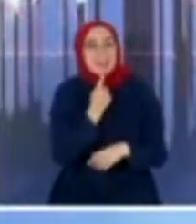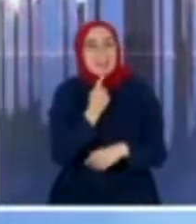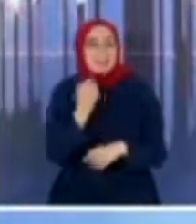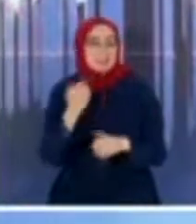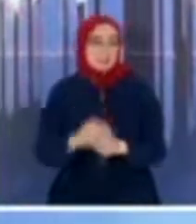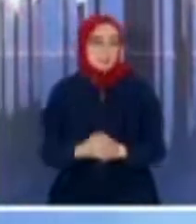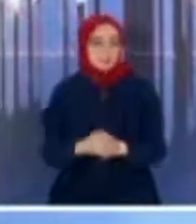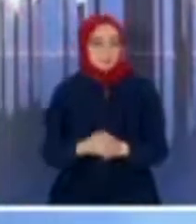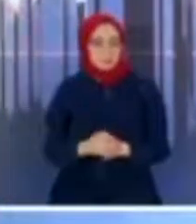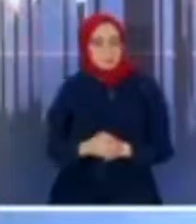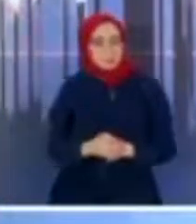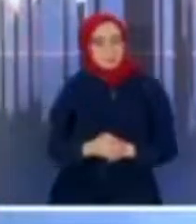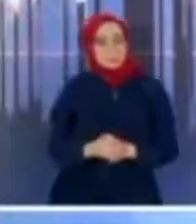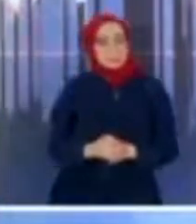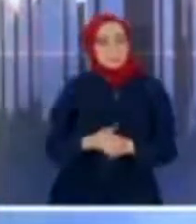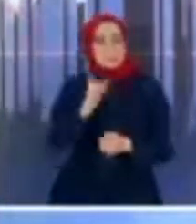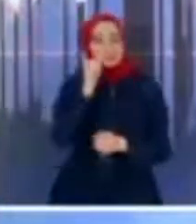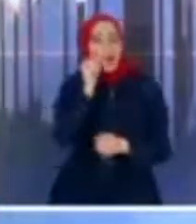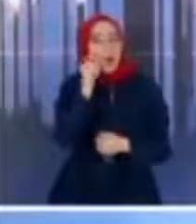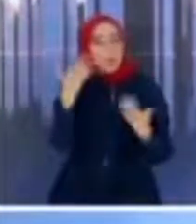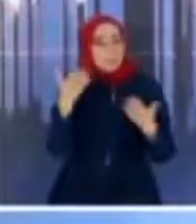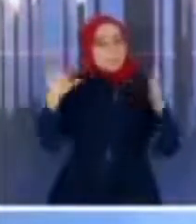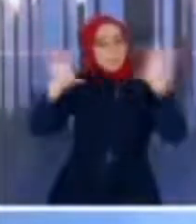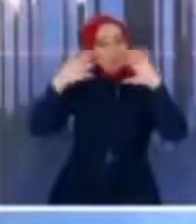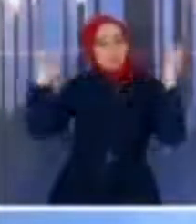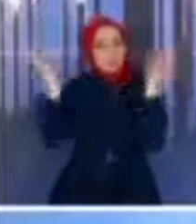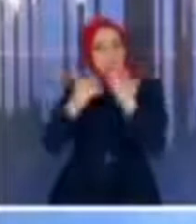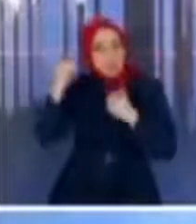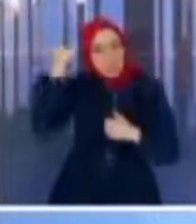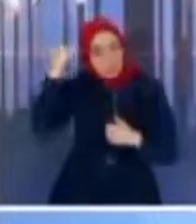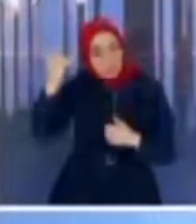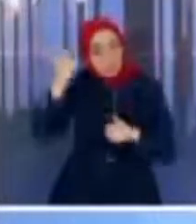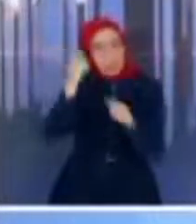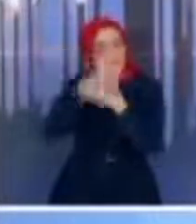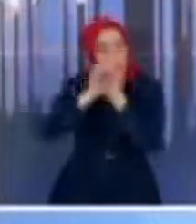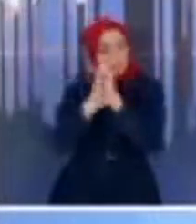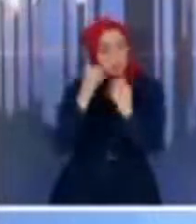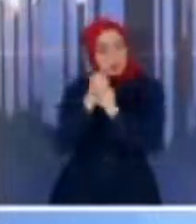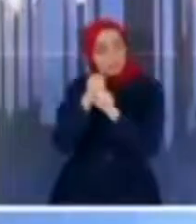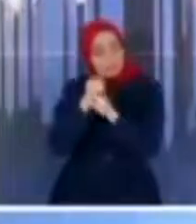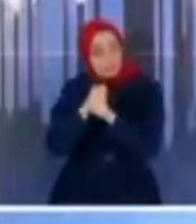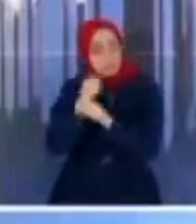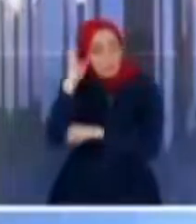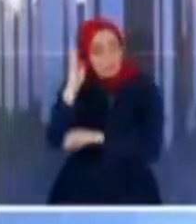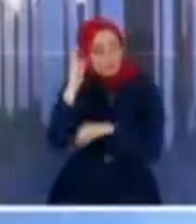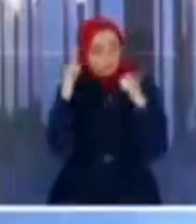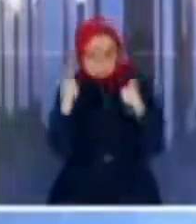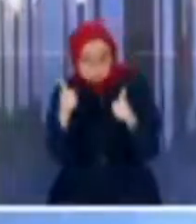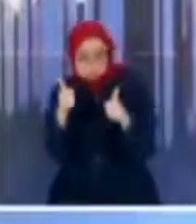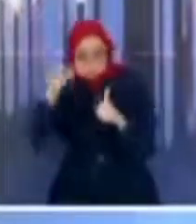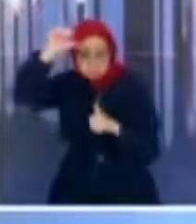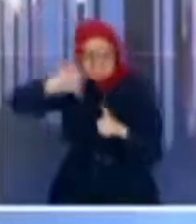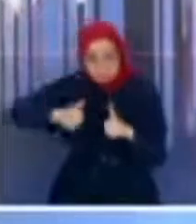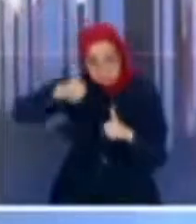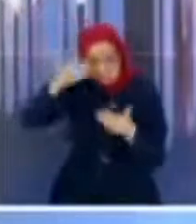مبروكة دكتور ياسين، رأيك في المجمل في المبادرات هذية وفي العمل الجمعياتي في باجة حتى لنوصل نحكيه على المبادرة اللي